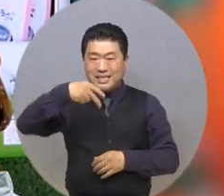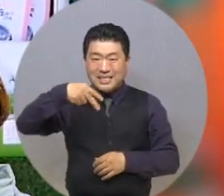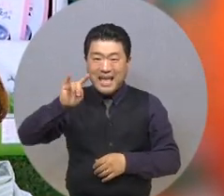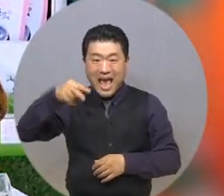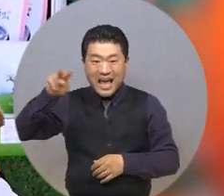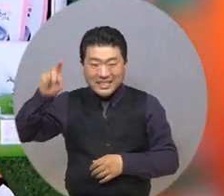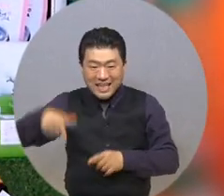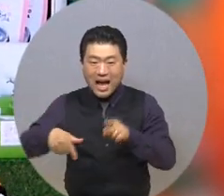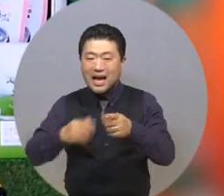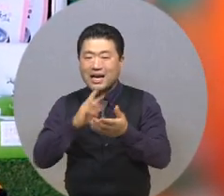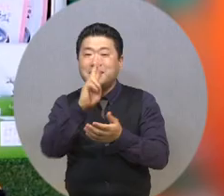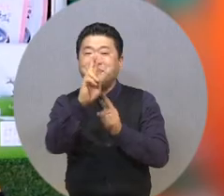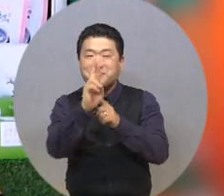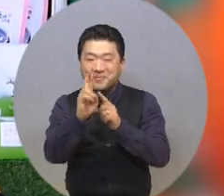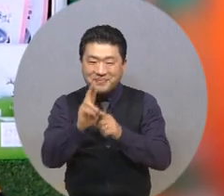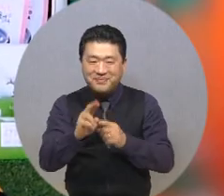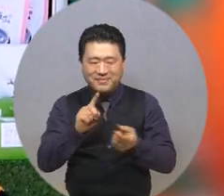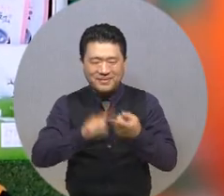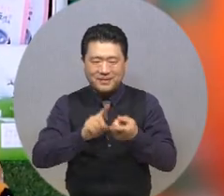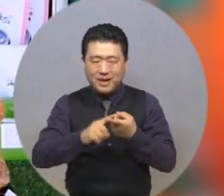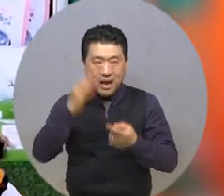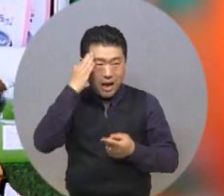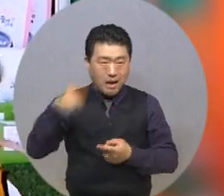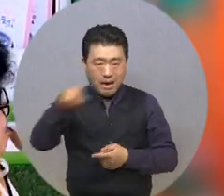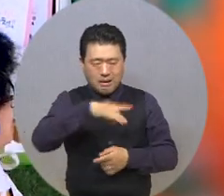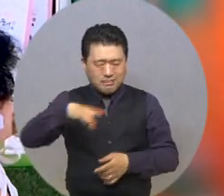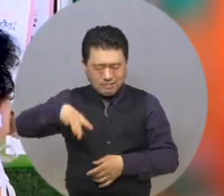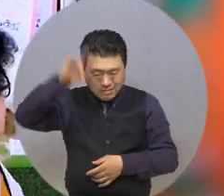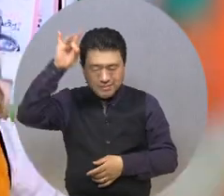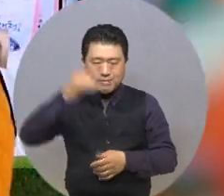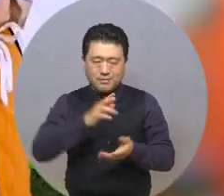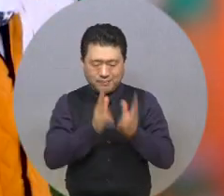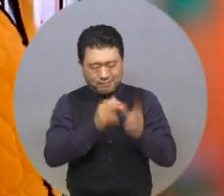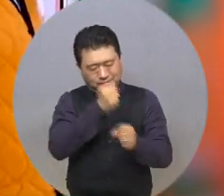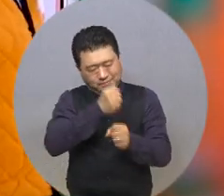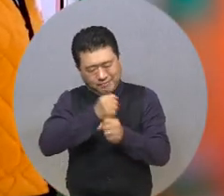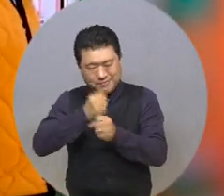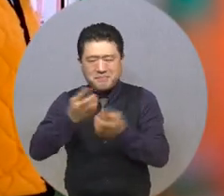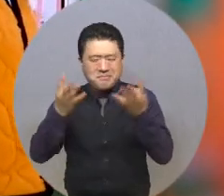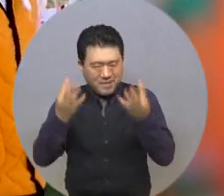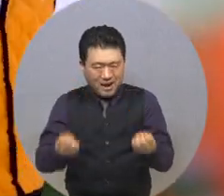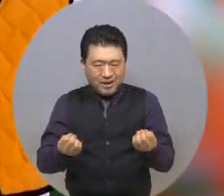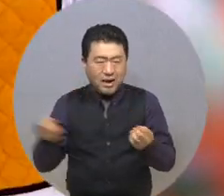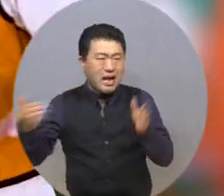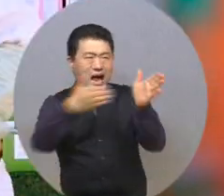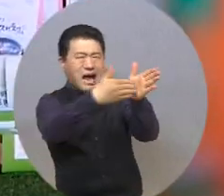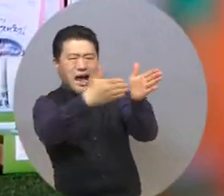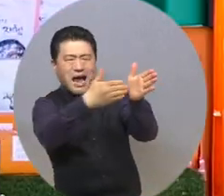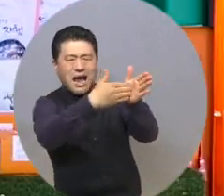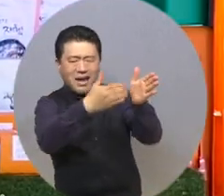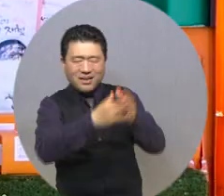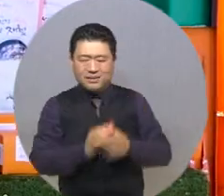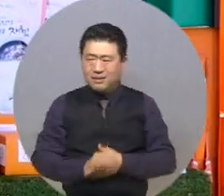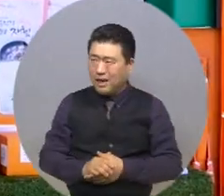새싹삼은 지금 여러 가지 지금 국내에선 처음으로 다양하게 가공 제품을 하고 있습니다.